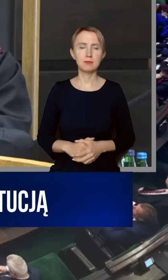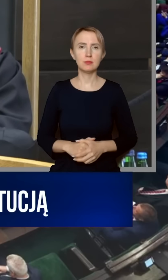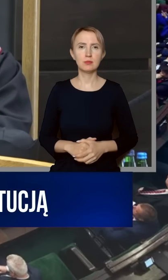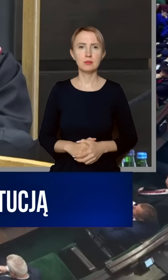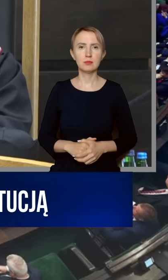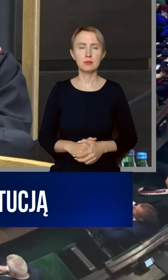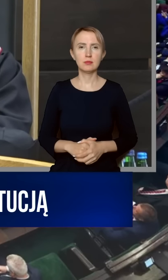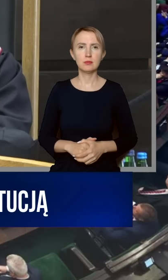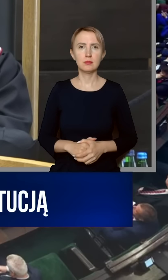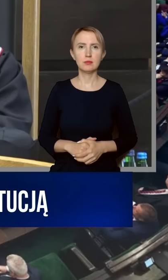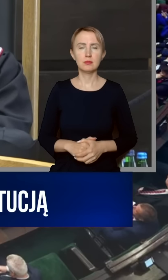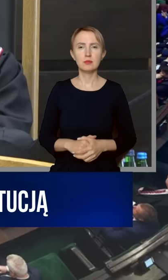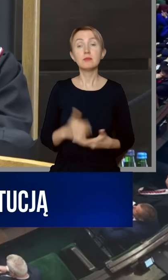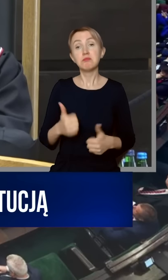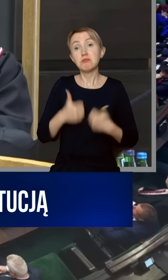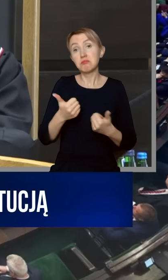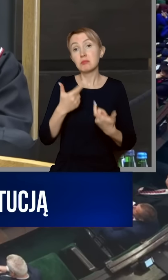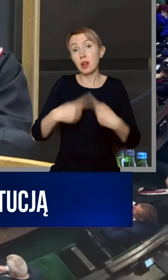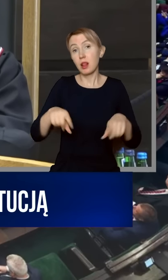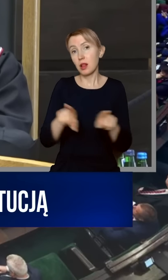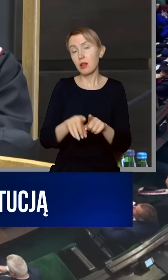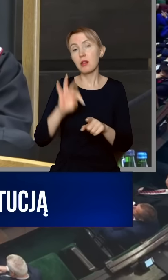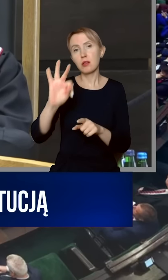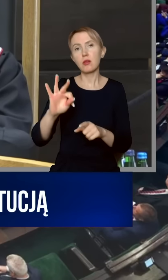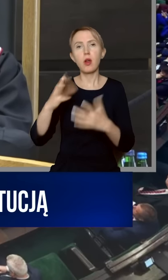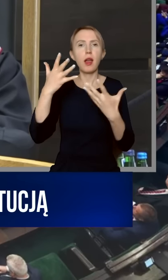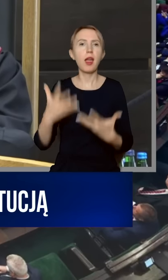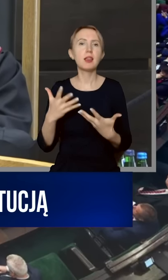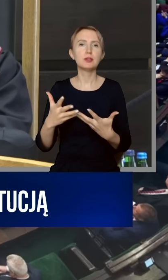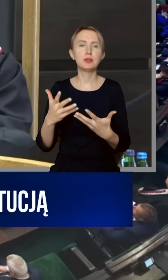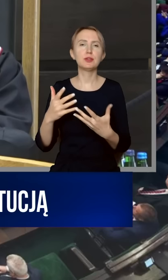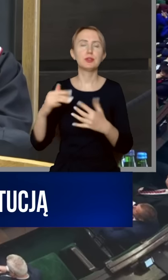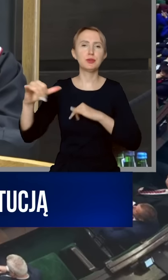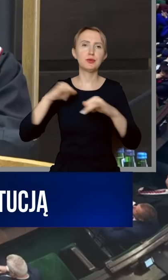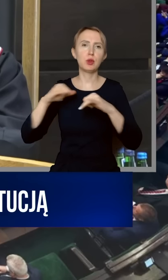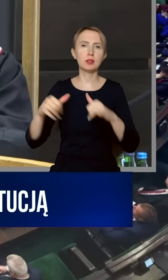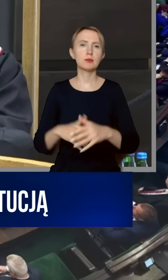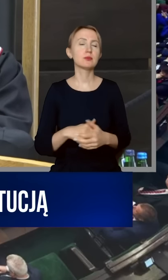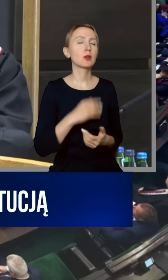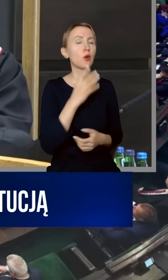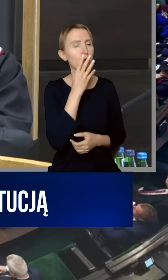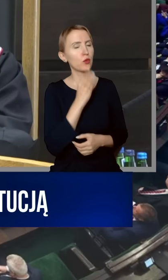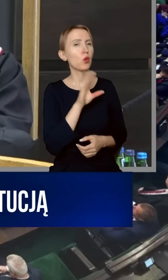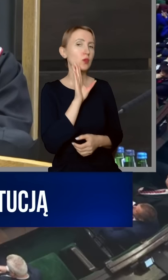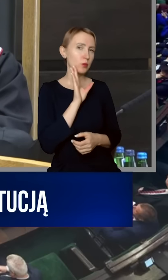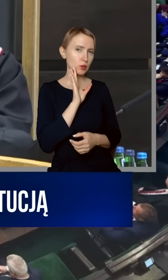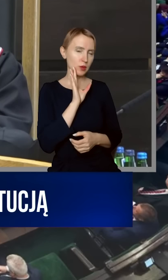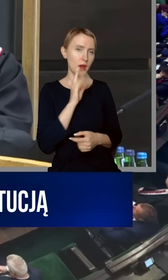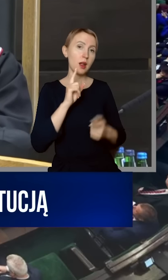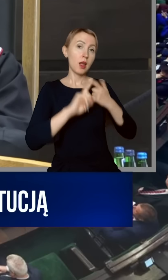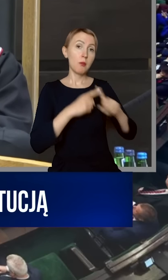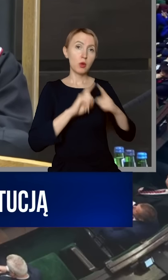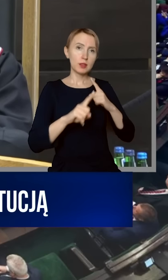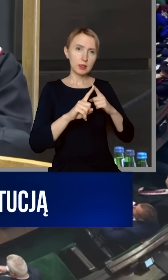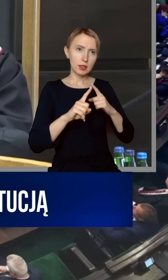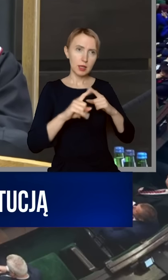sobie konstytucji po to, żeby realizować wolę obecnie panującej klasy. Nie, bo tak to wygląda polityka, siła polityczna